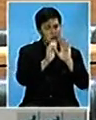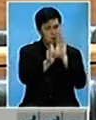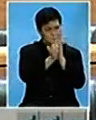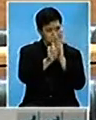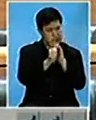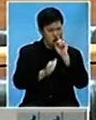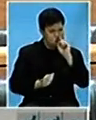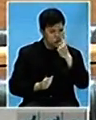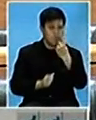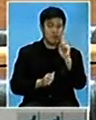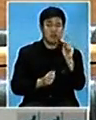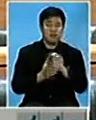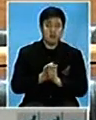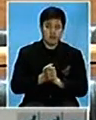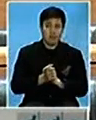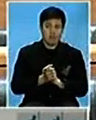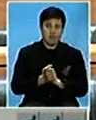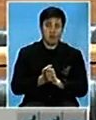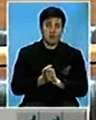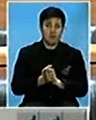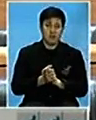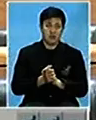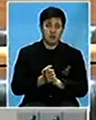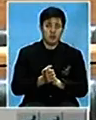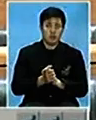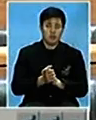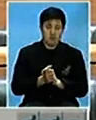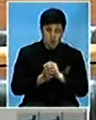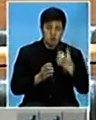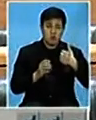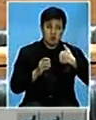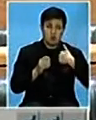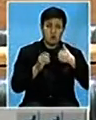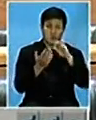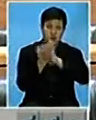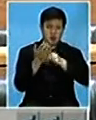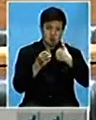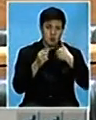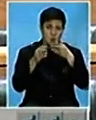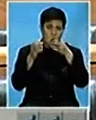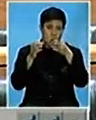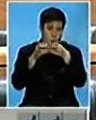ครับบ้านเมืองมีสองกฎนะครับมีกฎหมู่กับมีกฎหมายครับ